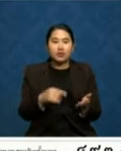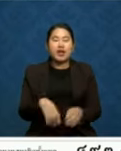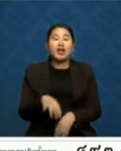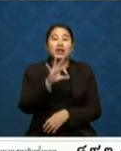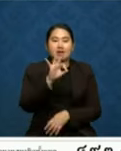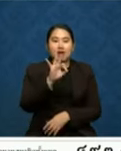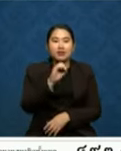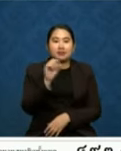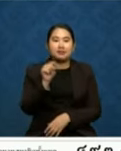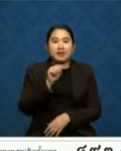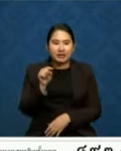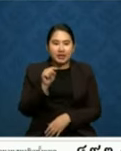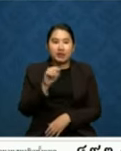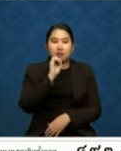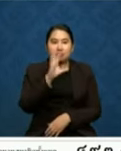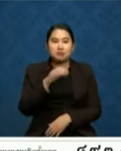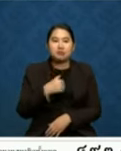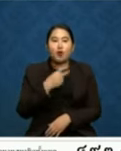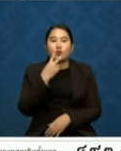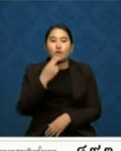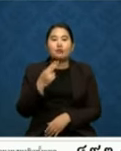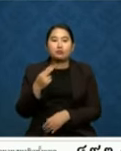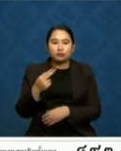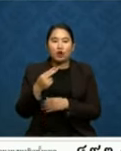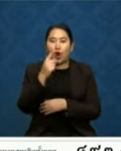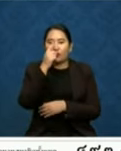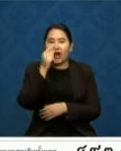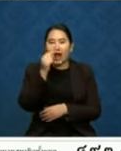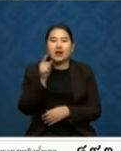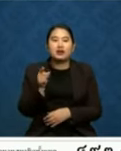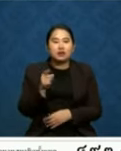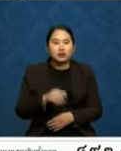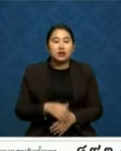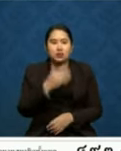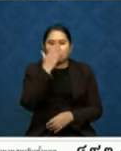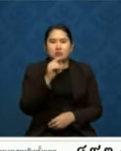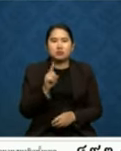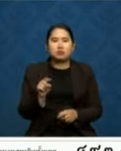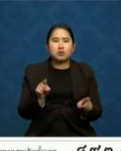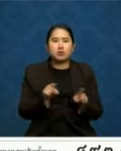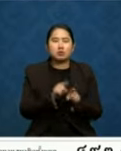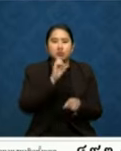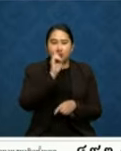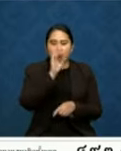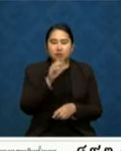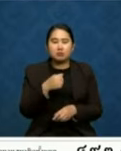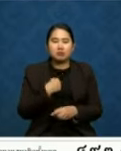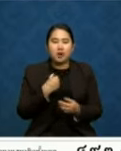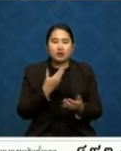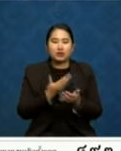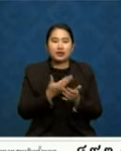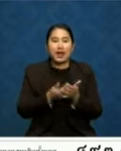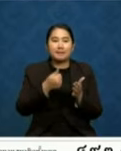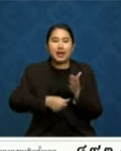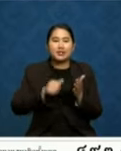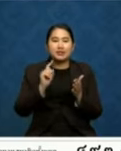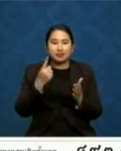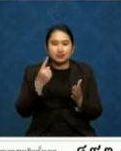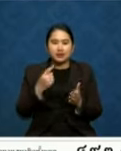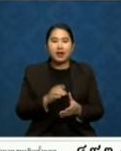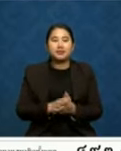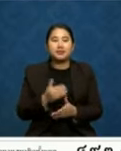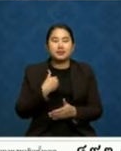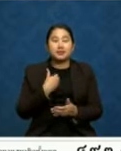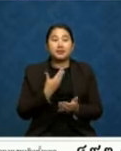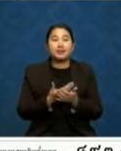90บอกว่าสูบของนอกเพราะฉะนั้นเนี่ยพอโครงสร้างราคาภาษีโครงสร้างอัตราภาษีใหม่เนี่ยนะครับท